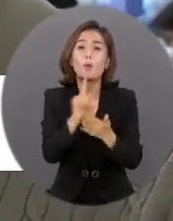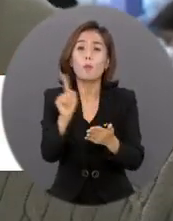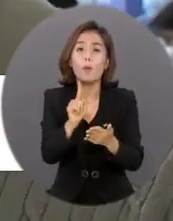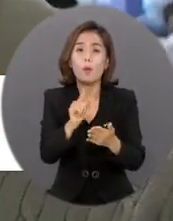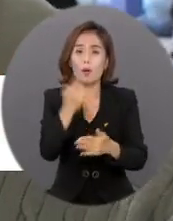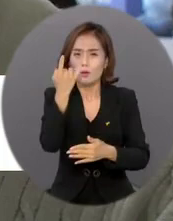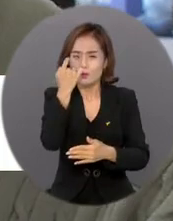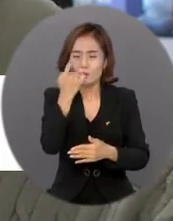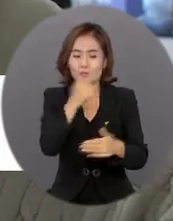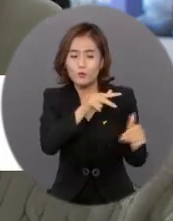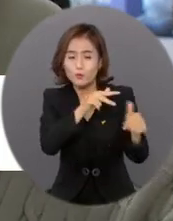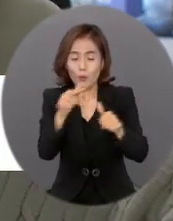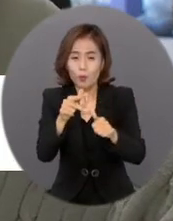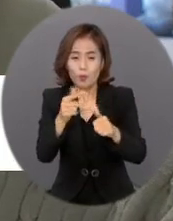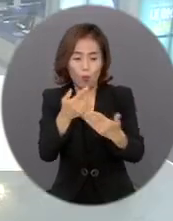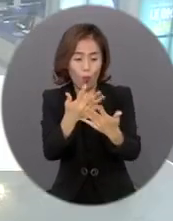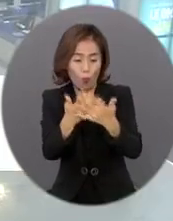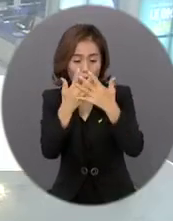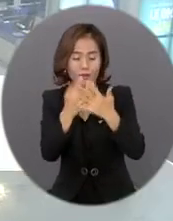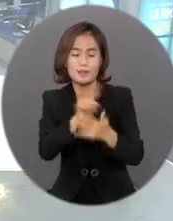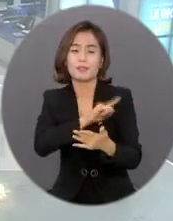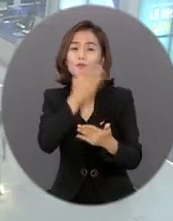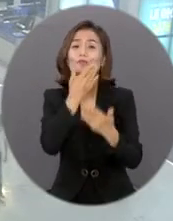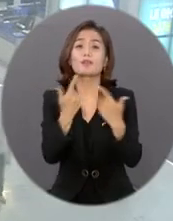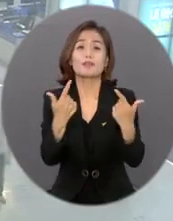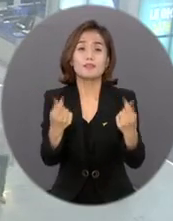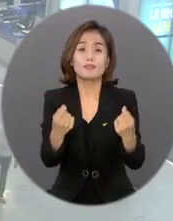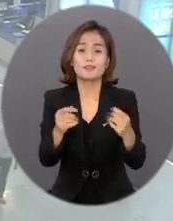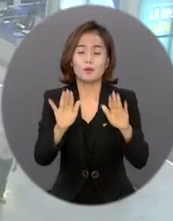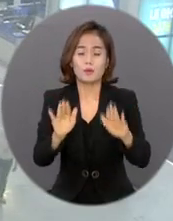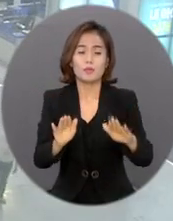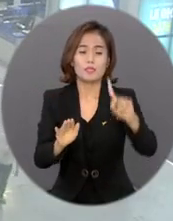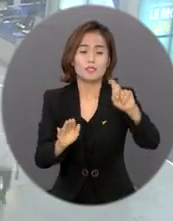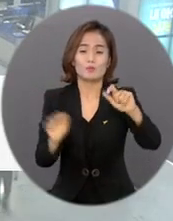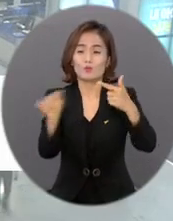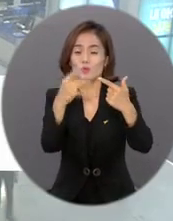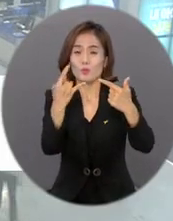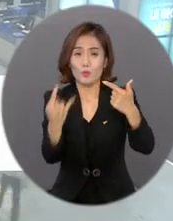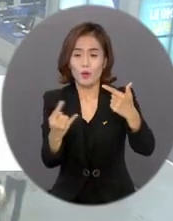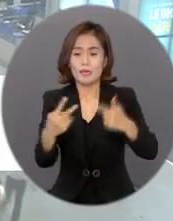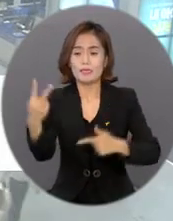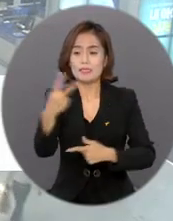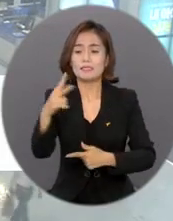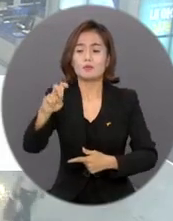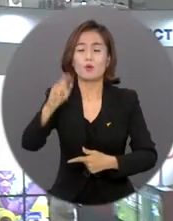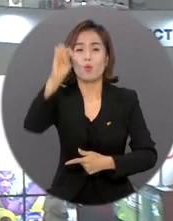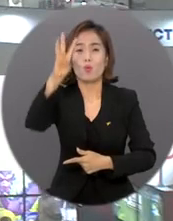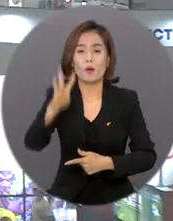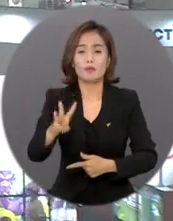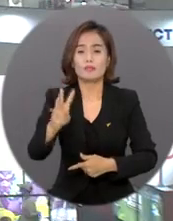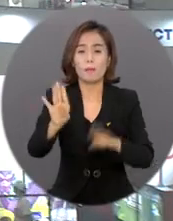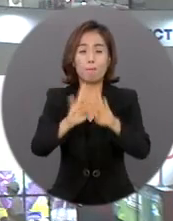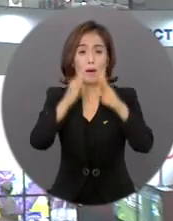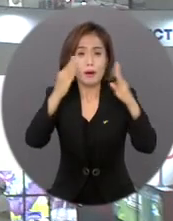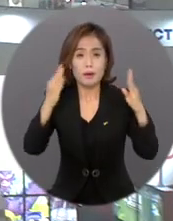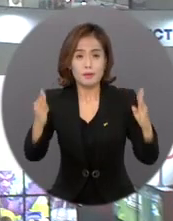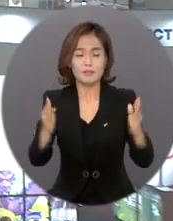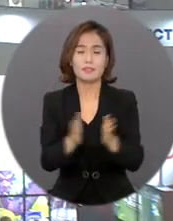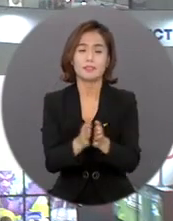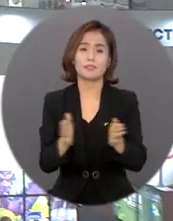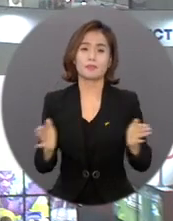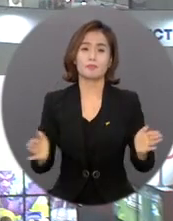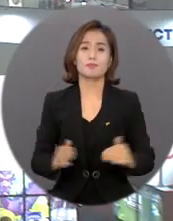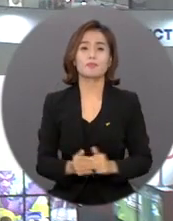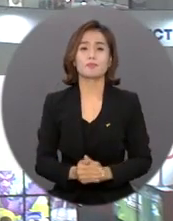시각 정보를 준다는 게 가장 특징이에요. 올해로 16번째를 맞은 2021 광주 에이스페어가